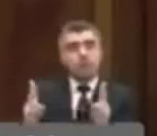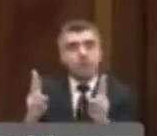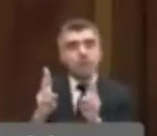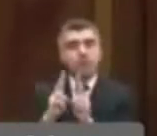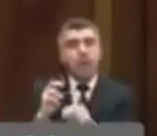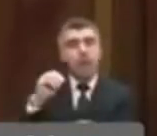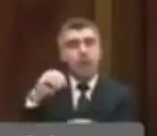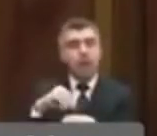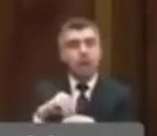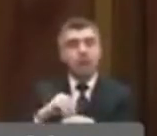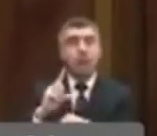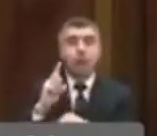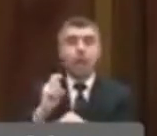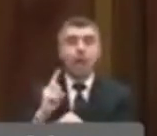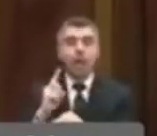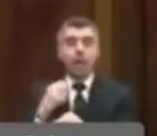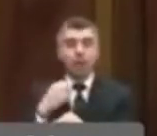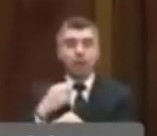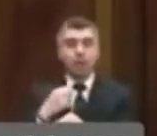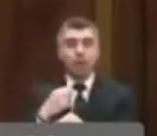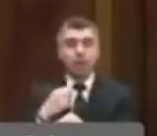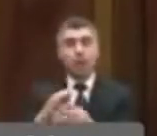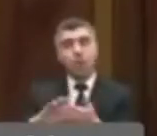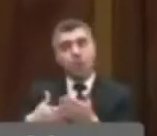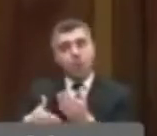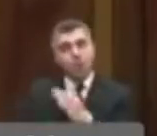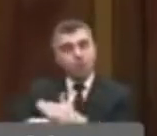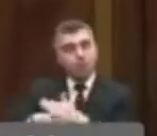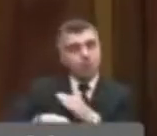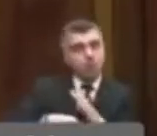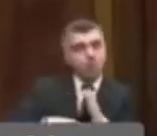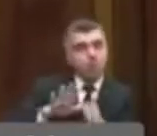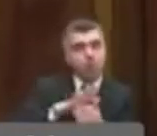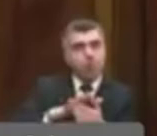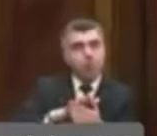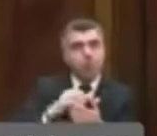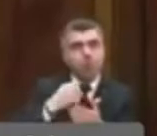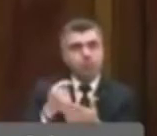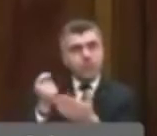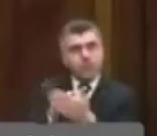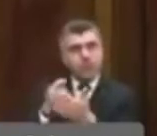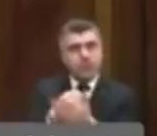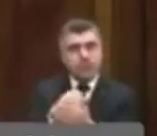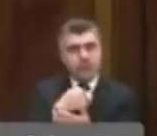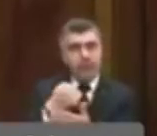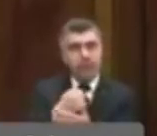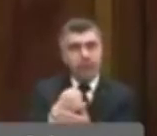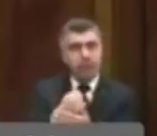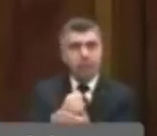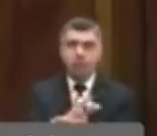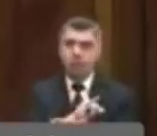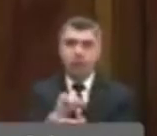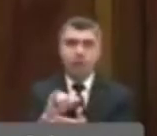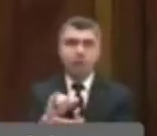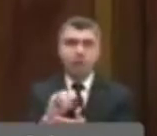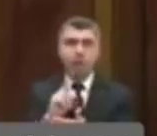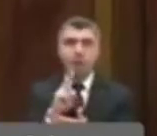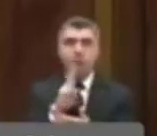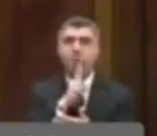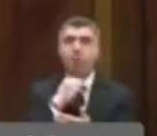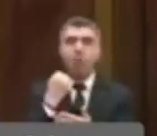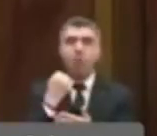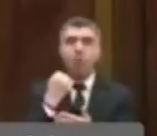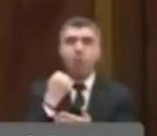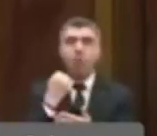شهر. واش غادي يمشيو مخاصمين؟ كلشي مقلق عليهم، كلشي كيكتب عليهم. الحكومه تدعم الفريق